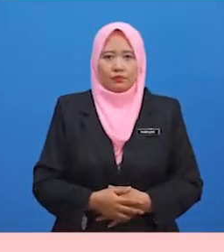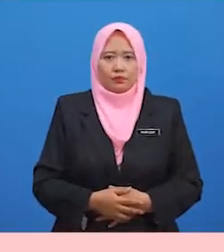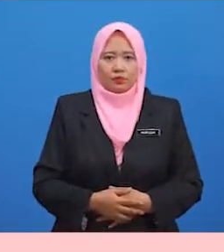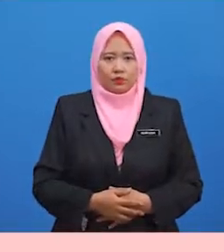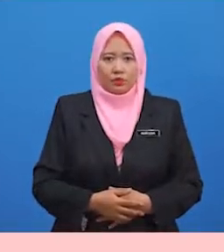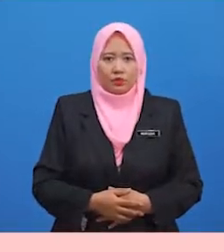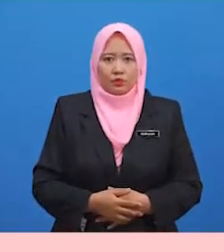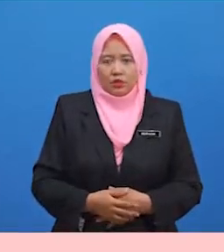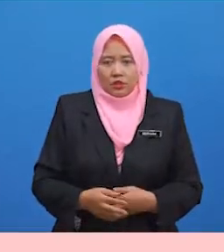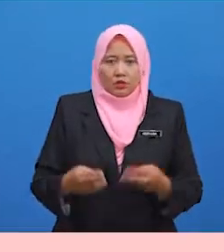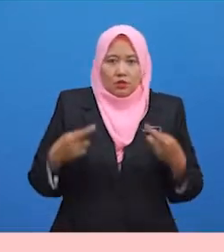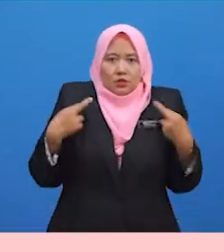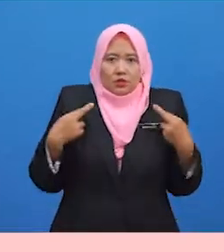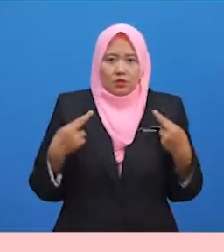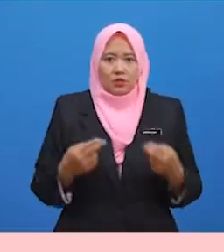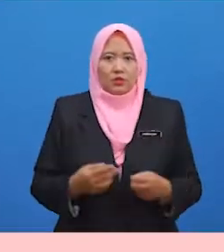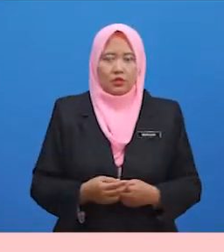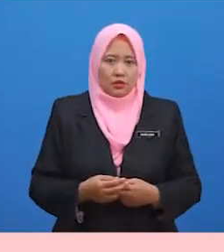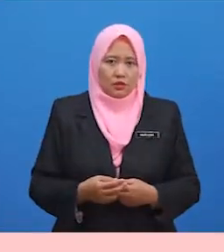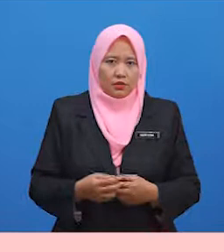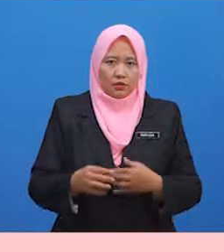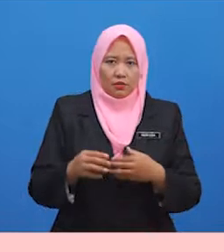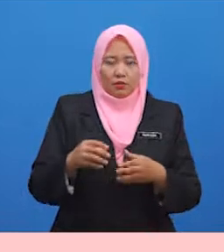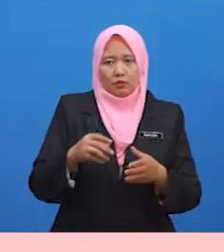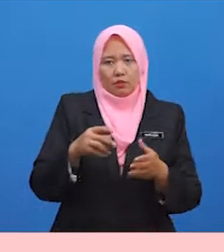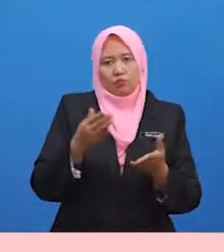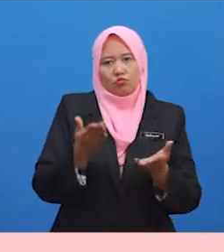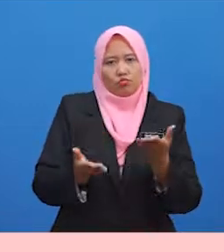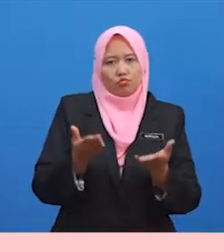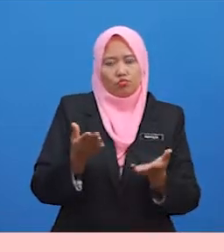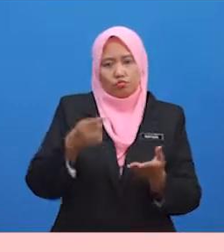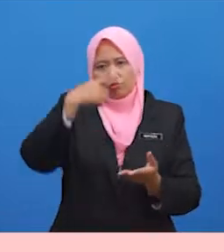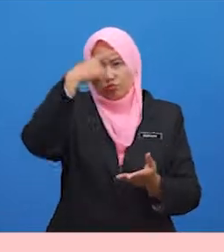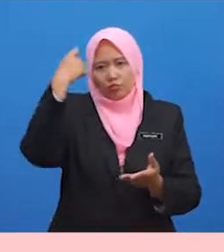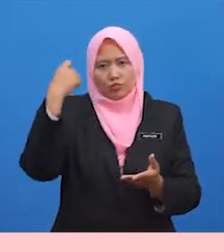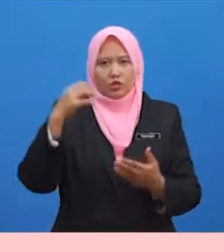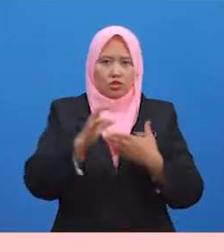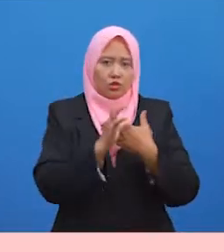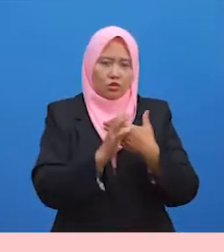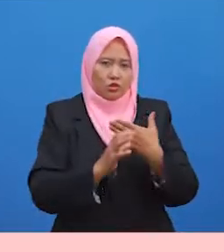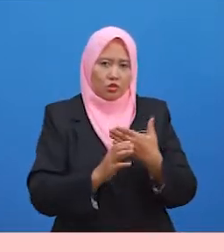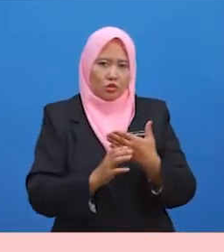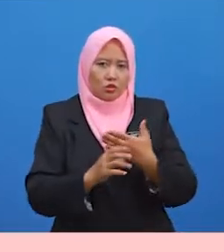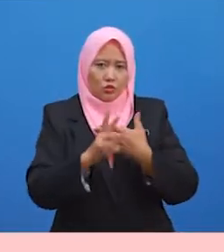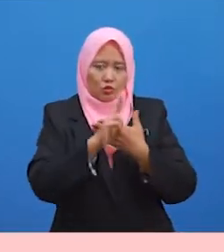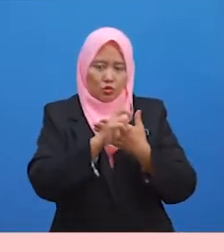Renjatan berpunca daripada kecederaan luka akibat daripada patah terbuka atau luka